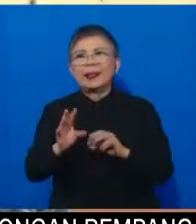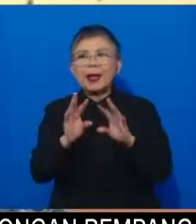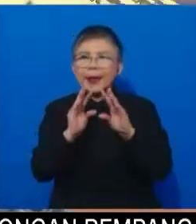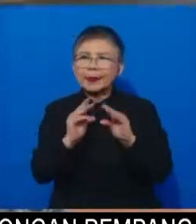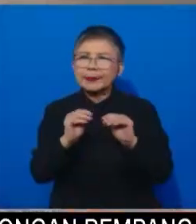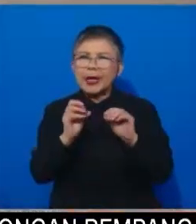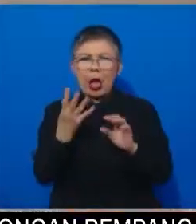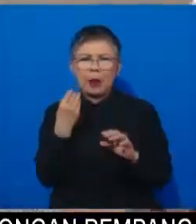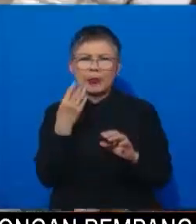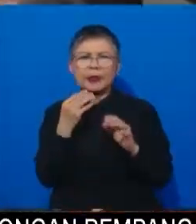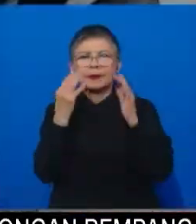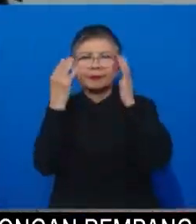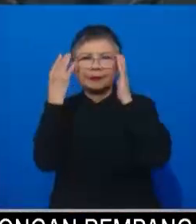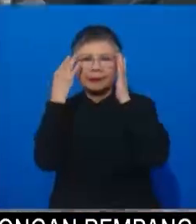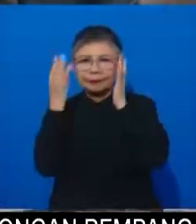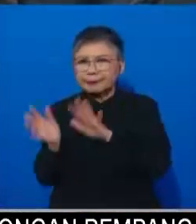juga.